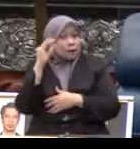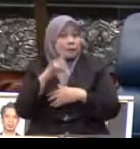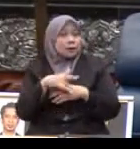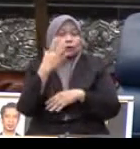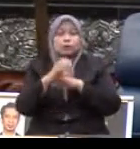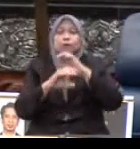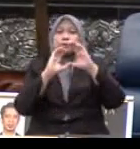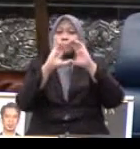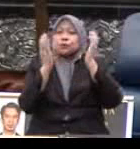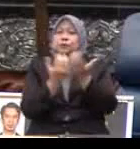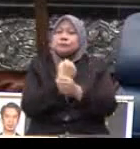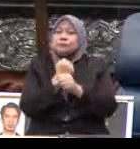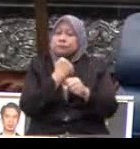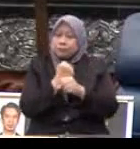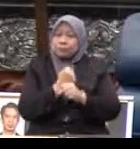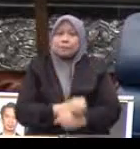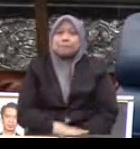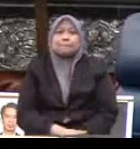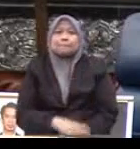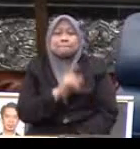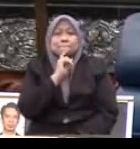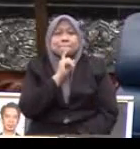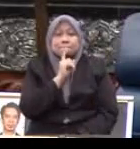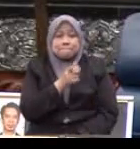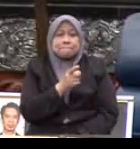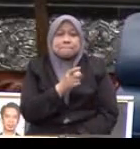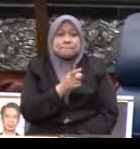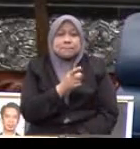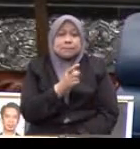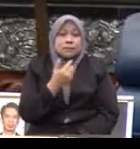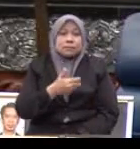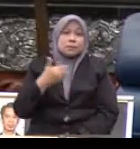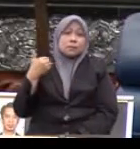awal dunia pekerjaan sebenarnya